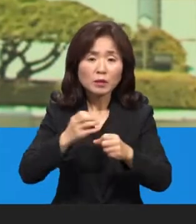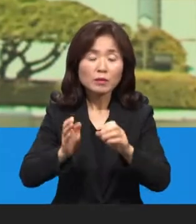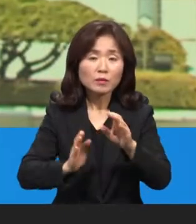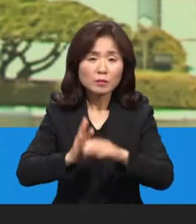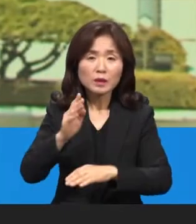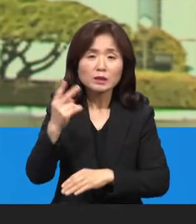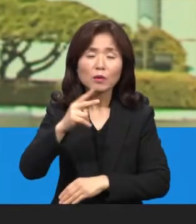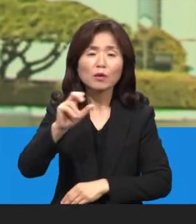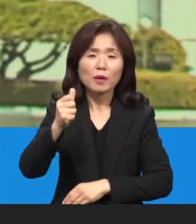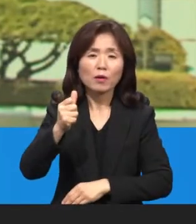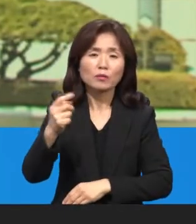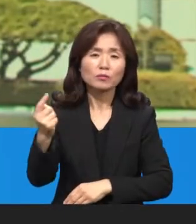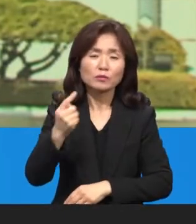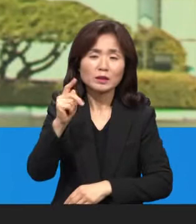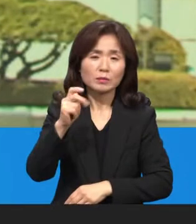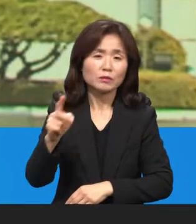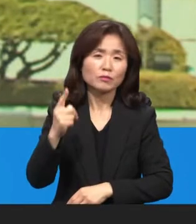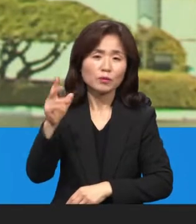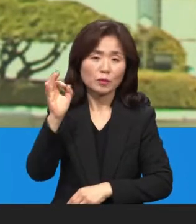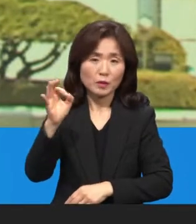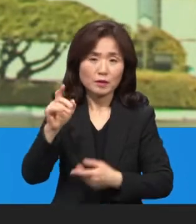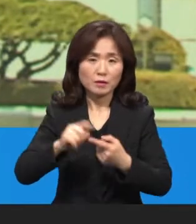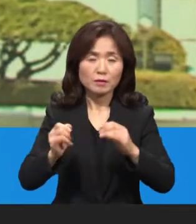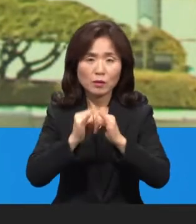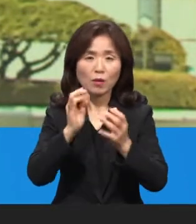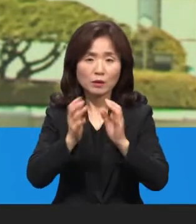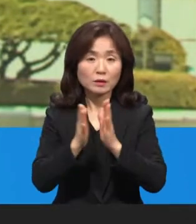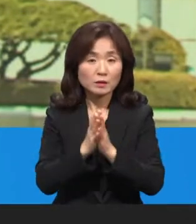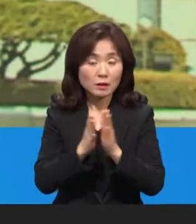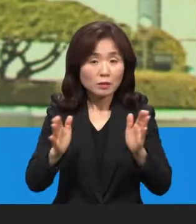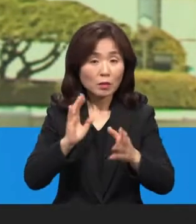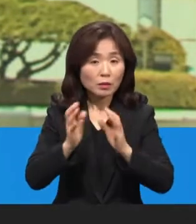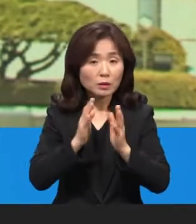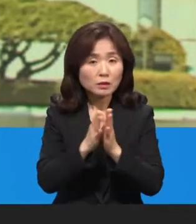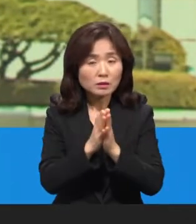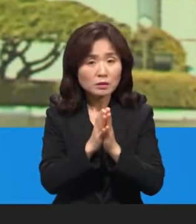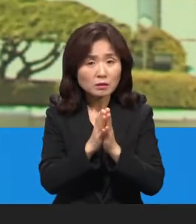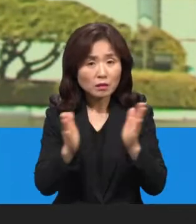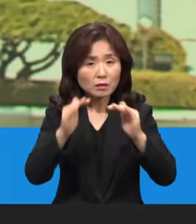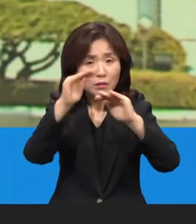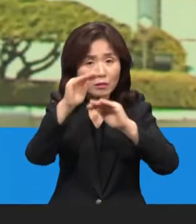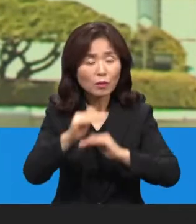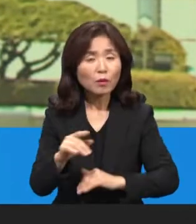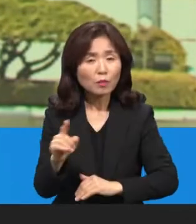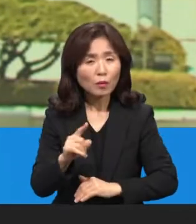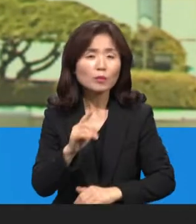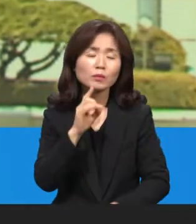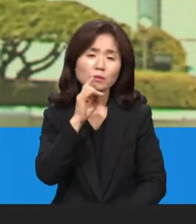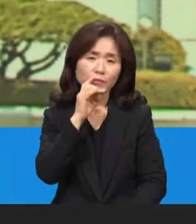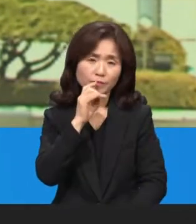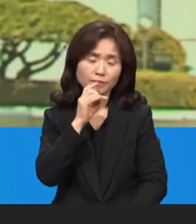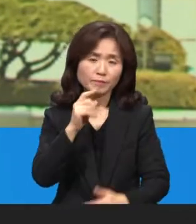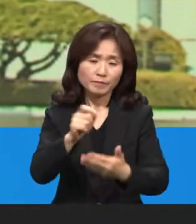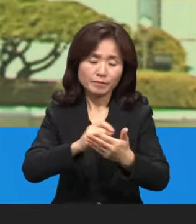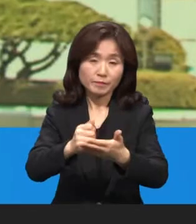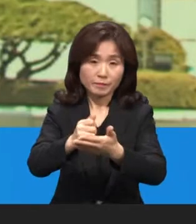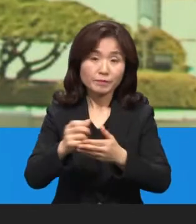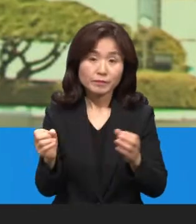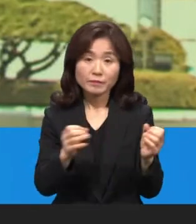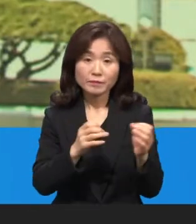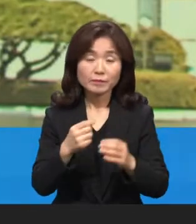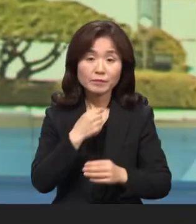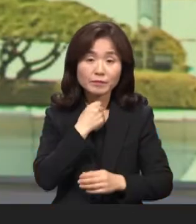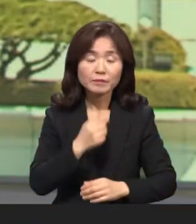수신료 에 대한 사회적 논의가 시작됐습니다 이번 논의 출발점에 선 어떤 내용들이 나왔는지 취재 기자와 자세한 얘기